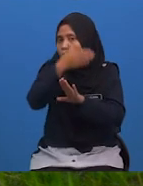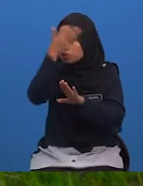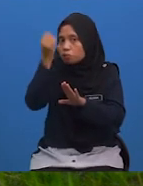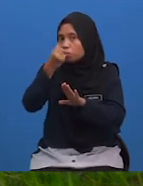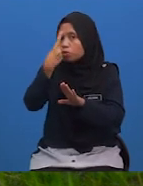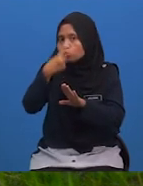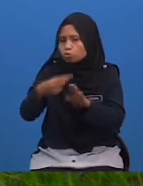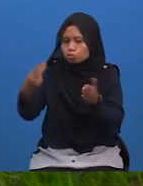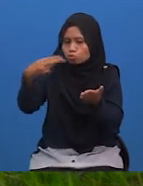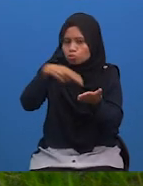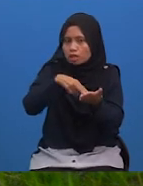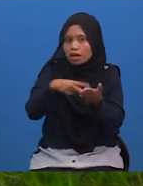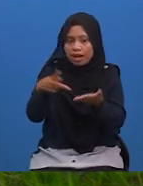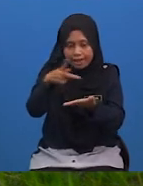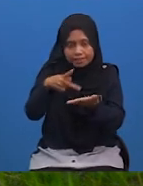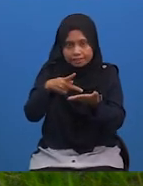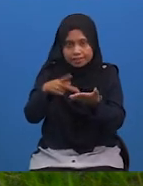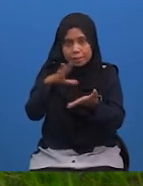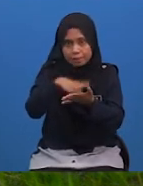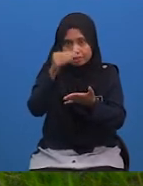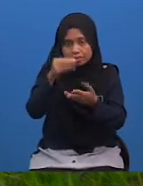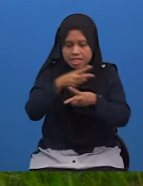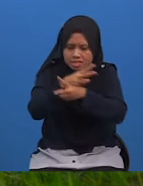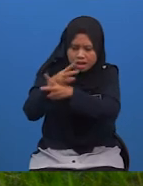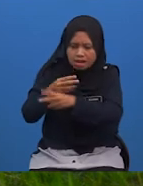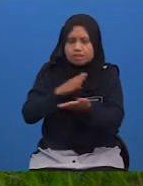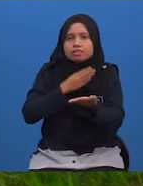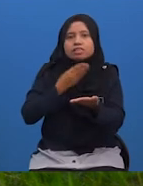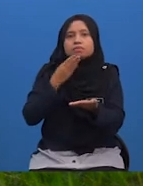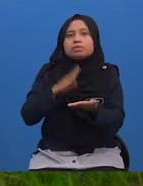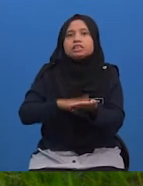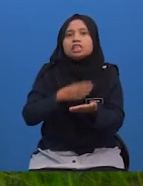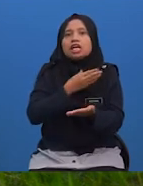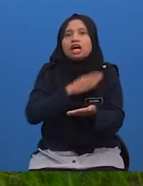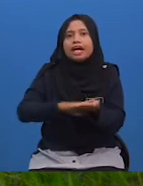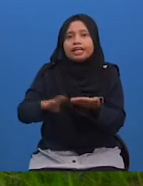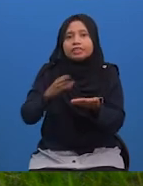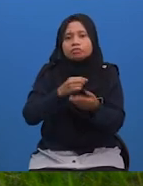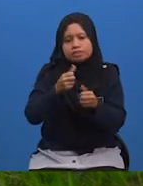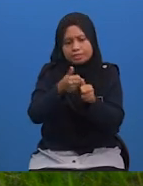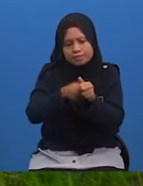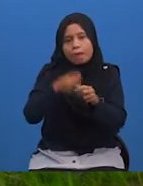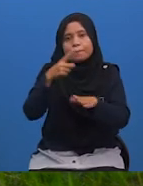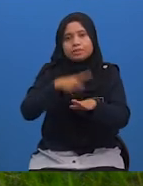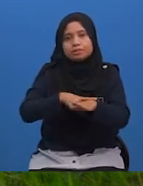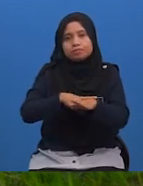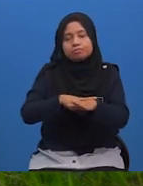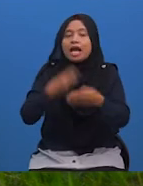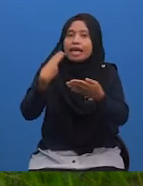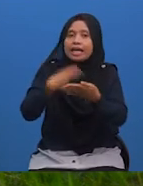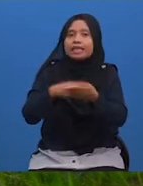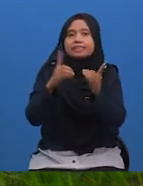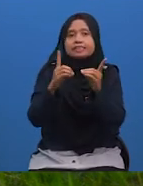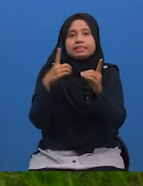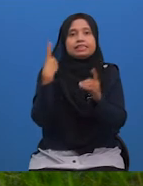lupa untuk mengulang kaji pelajaran. Jaga kebersihan dan kesihatan diri setiap masa.